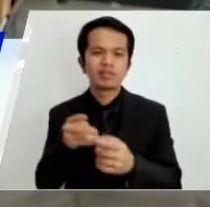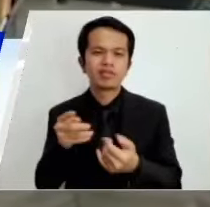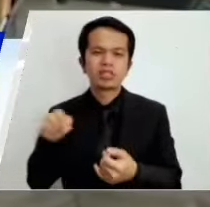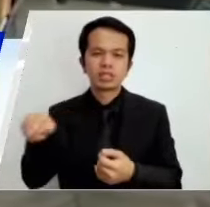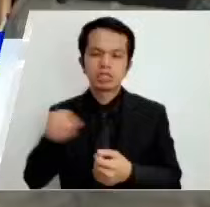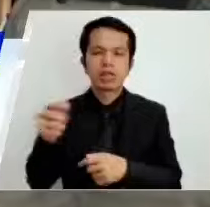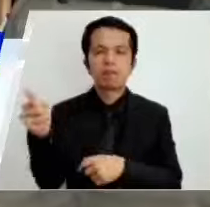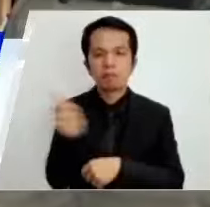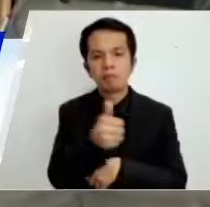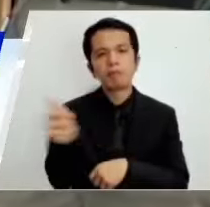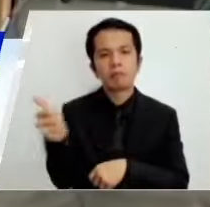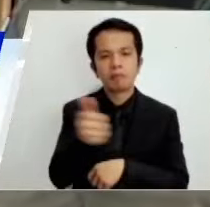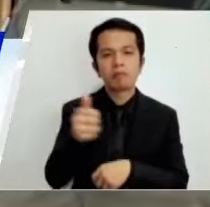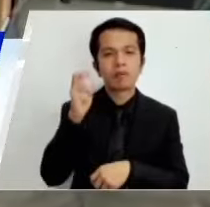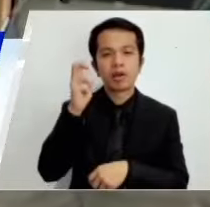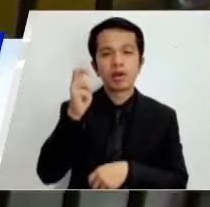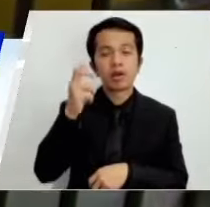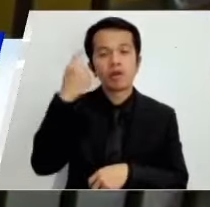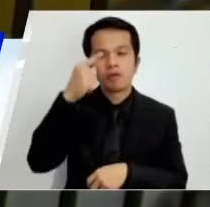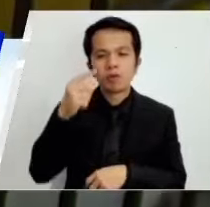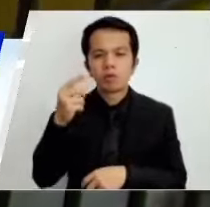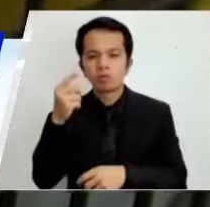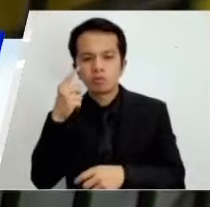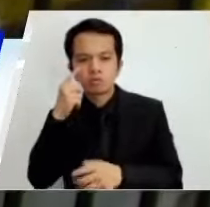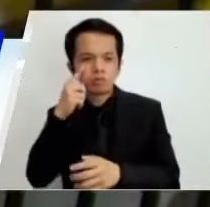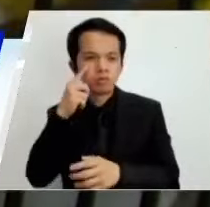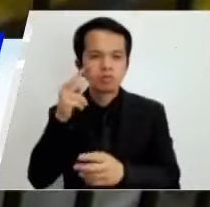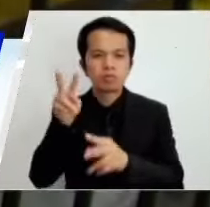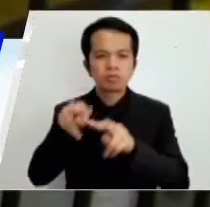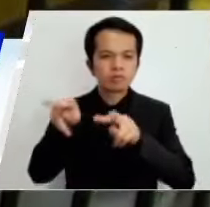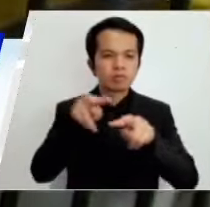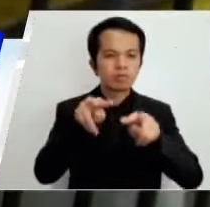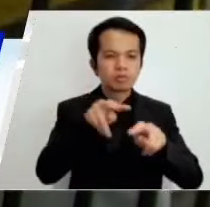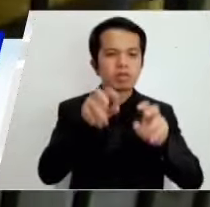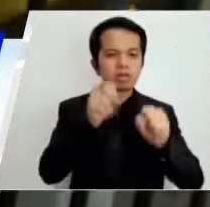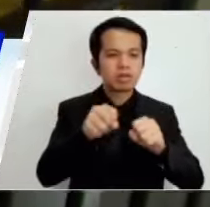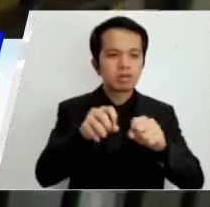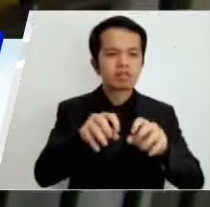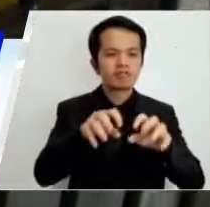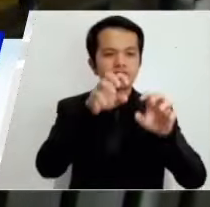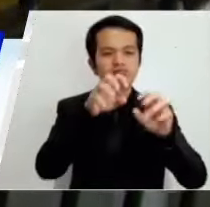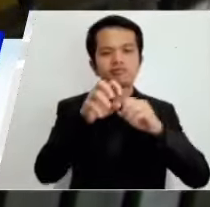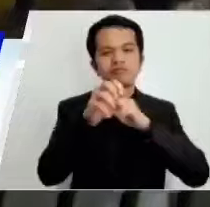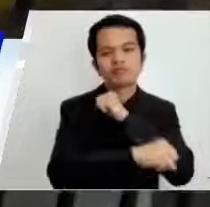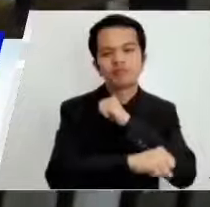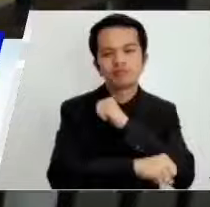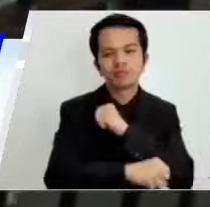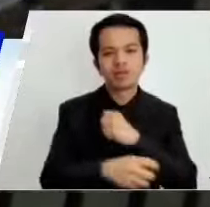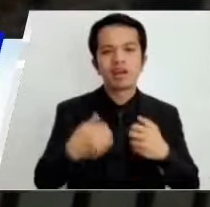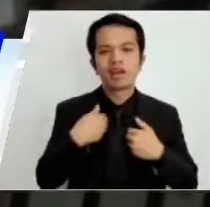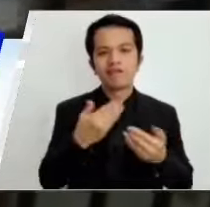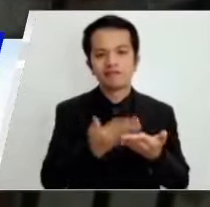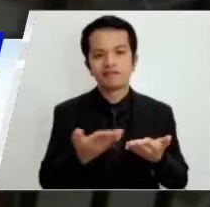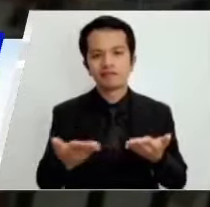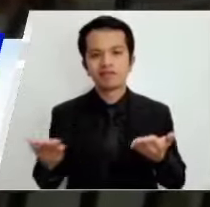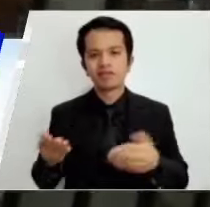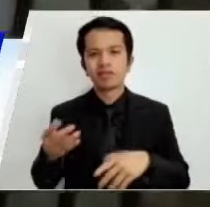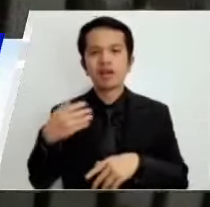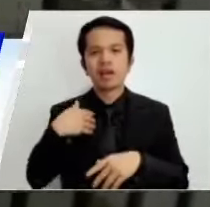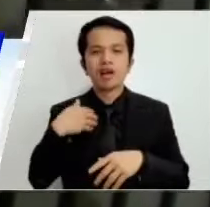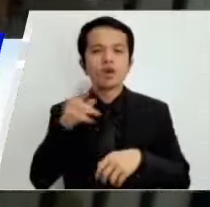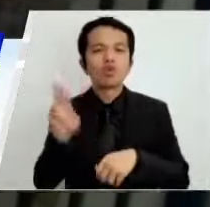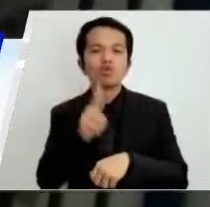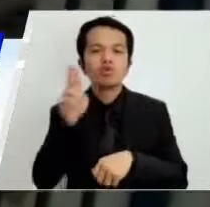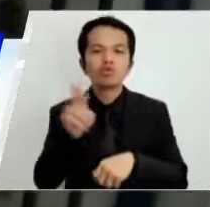LRT para makatiyempo ng biktima na kakapkapan at dudukutan. May gamit pa silang mga hand signals para ipaalam sa